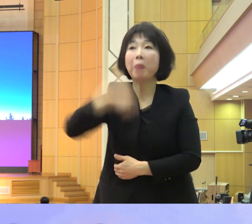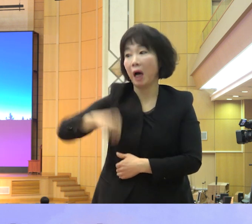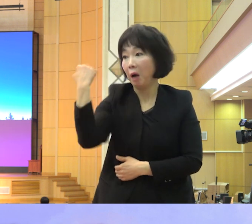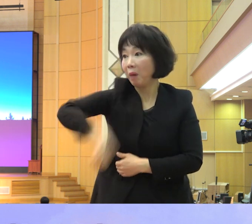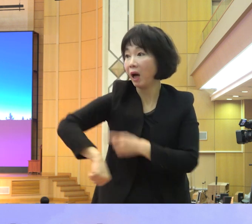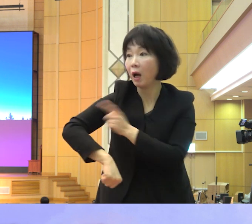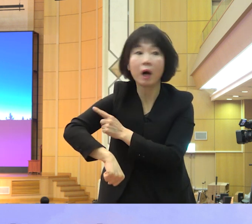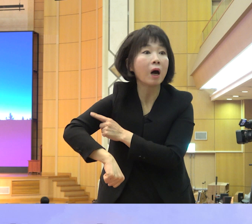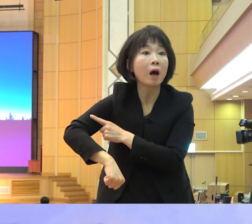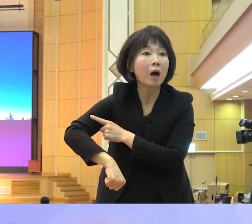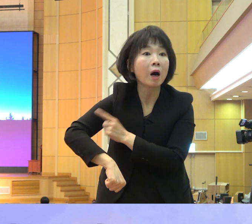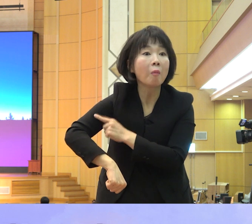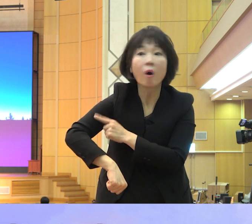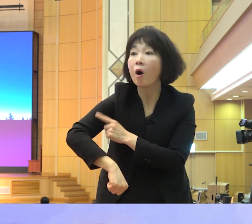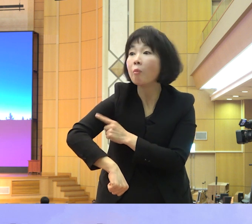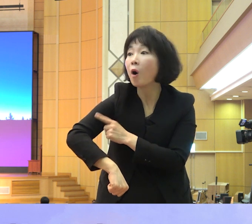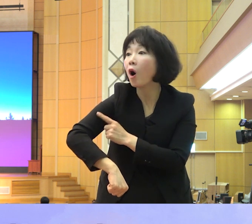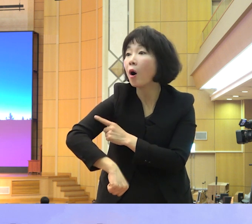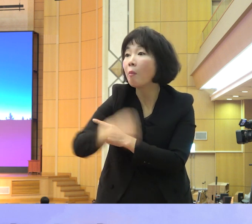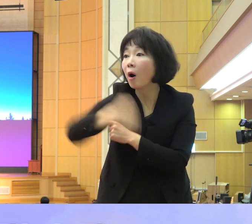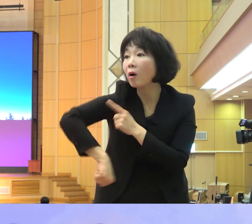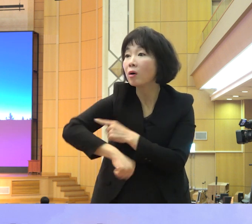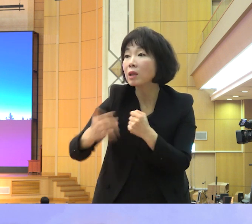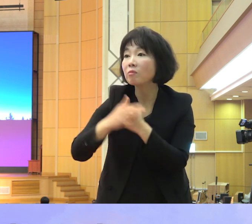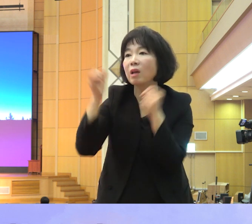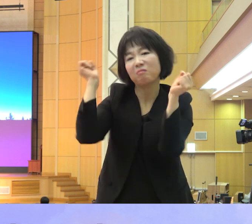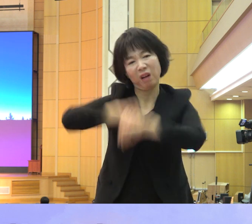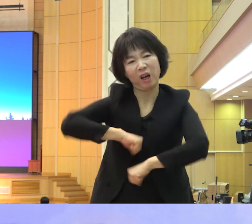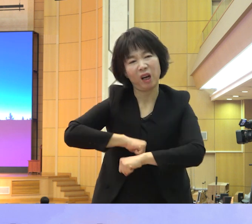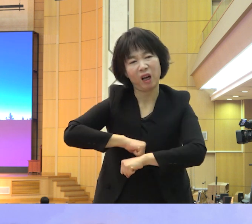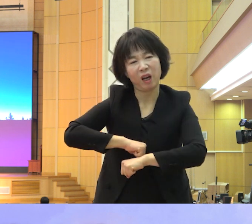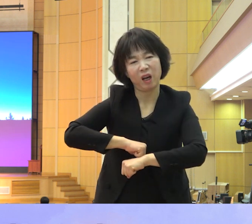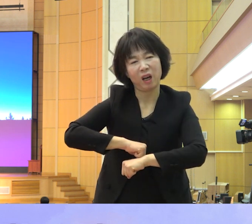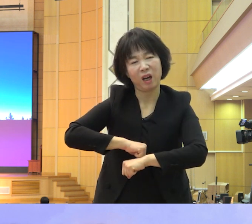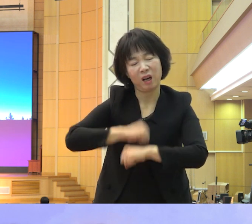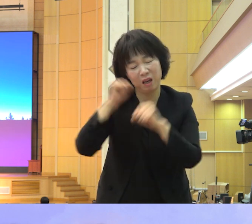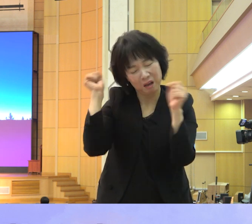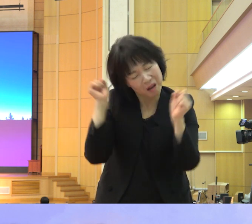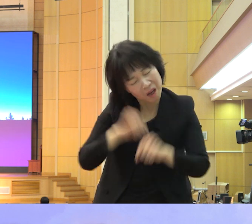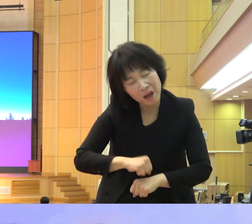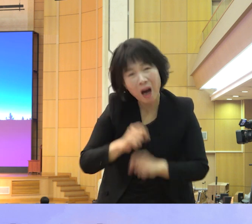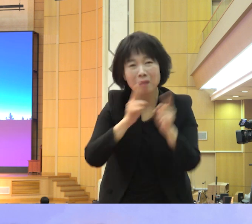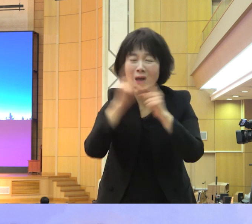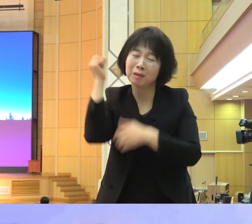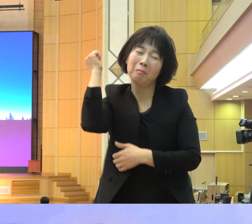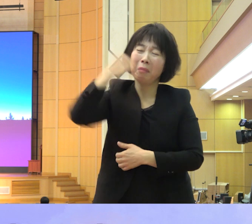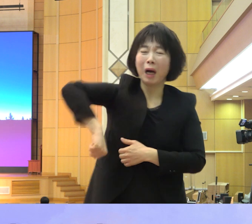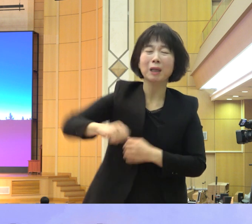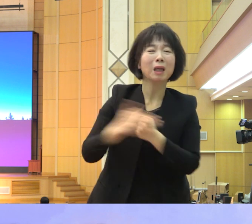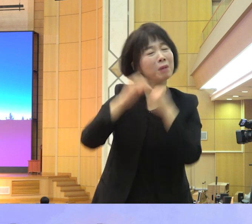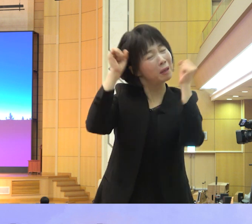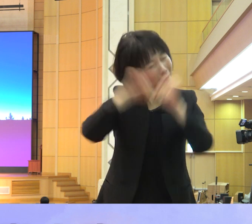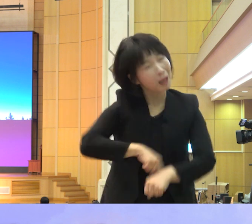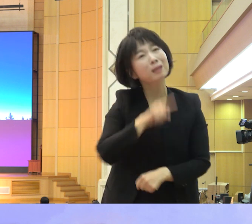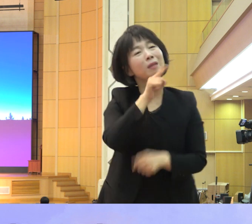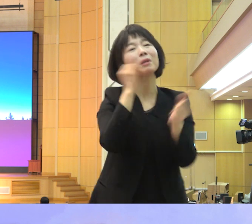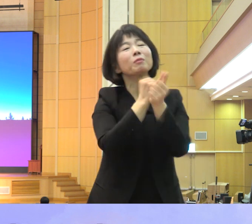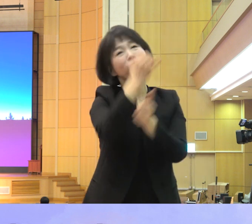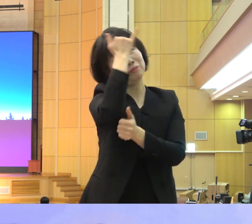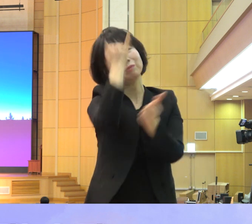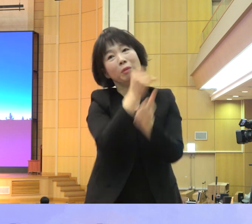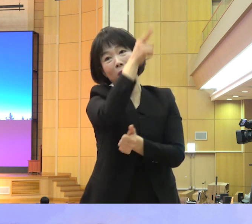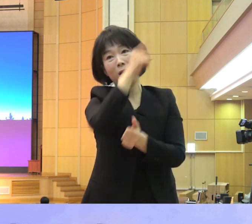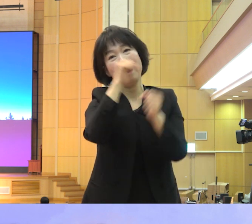망한 것입니다. 하나님을 안 믿었다는 게 아니라 믿노라 하면서도 하나님 말씀대로 믿지 않았기